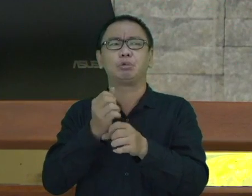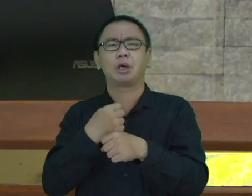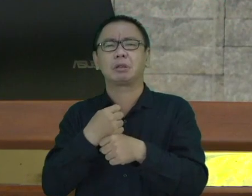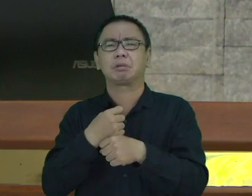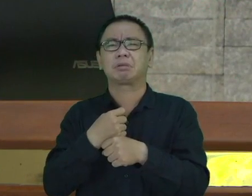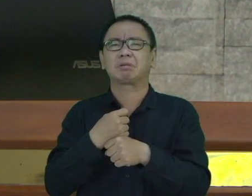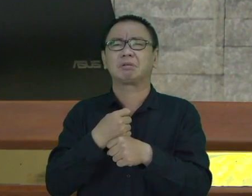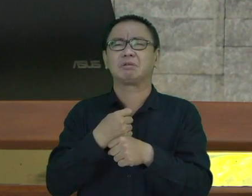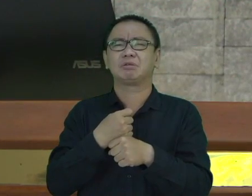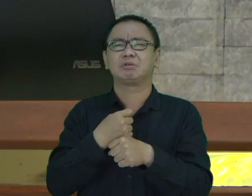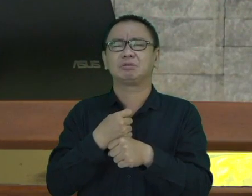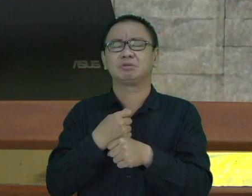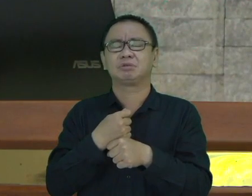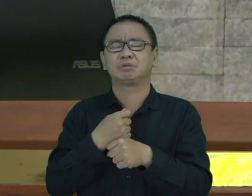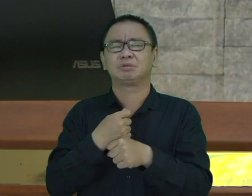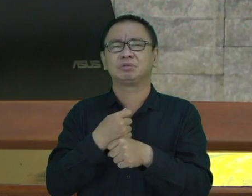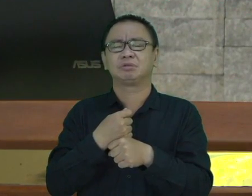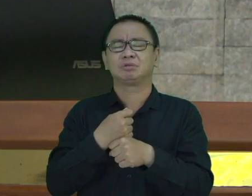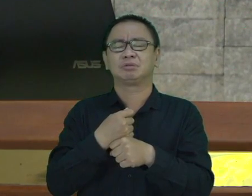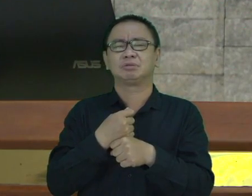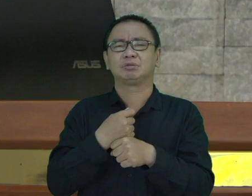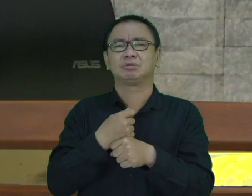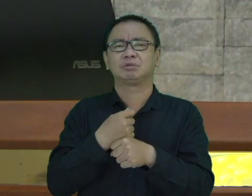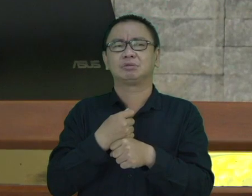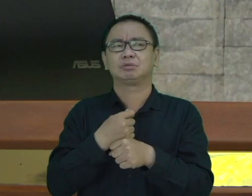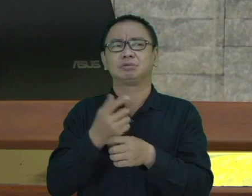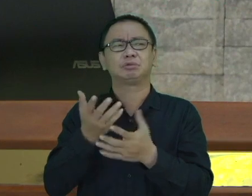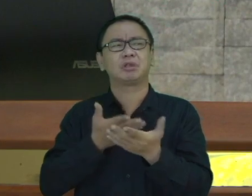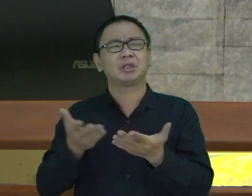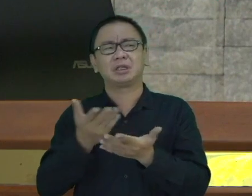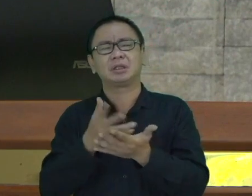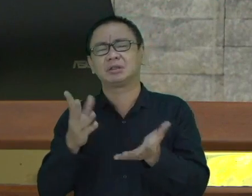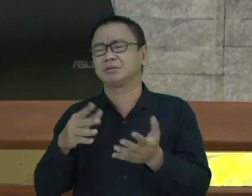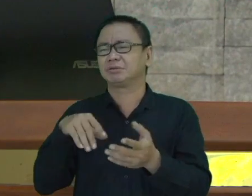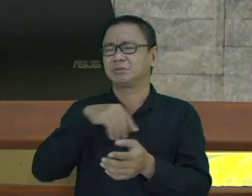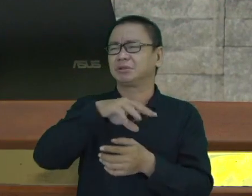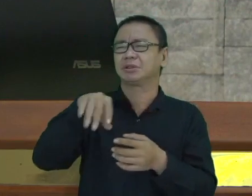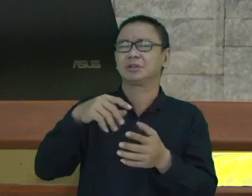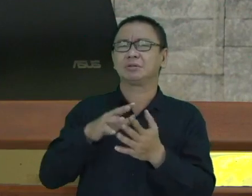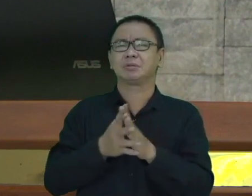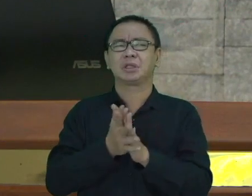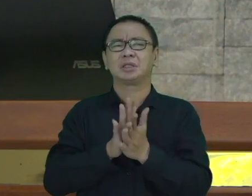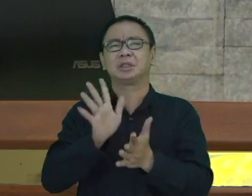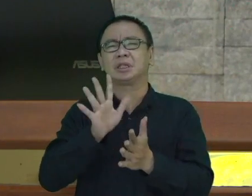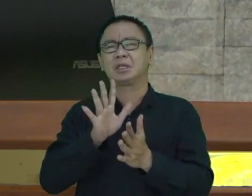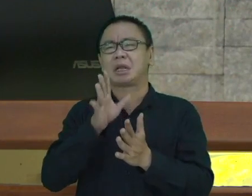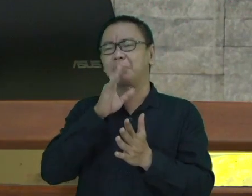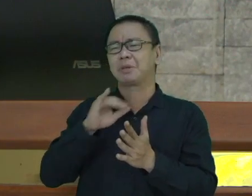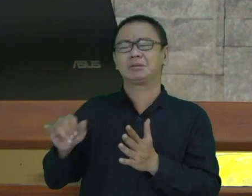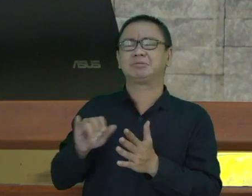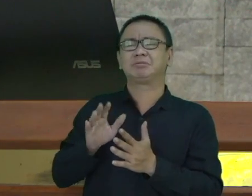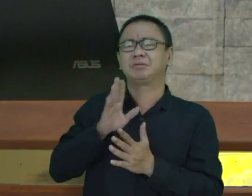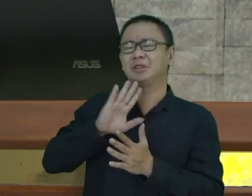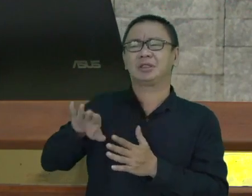suasana di sekitar atau di sekeliling kami menjadi tidak nyaman. Ampunilah kami ya Bapa,